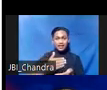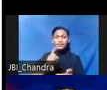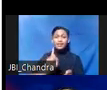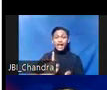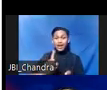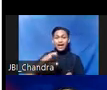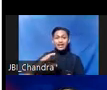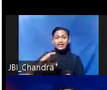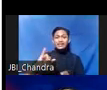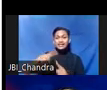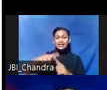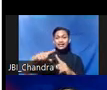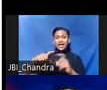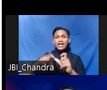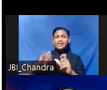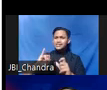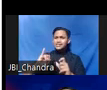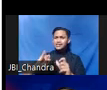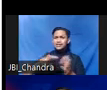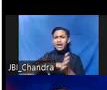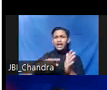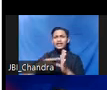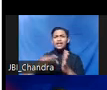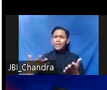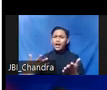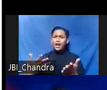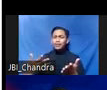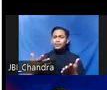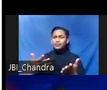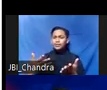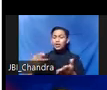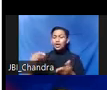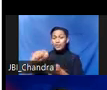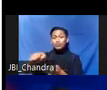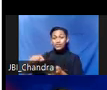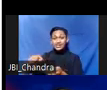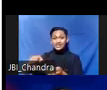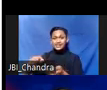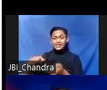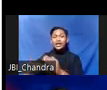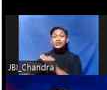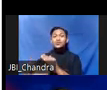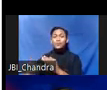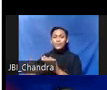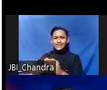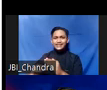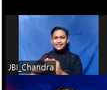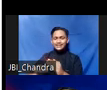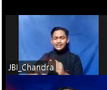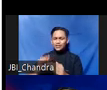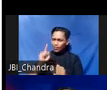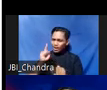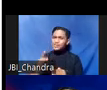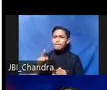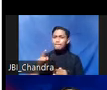kutipan yaitu menyebut sumber asli dalam teks utama dokumen ini itu wajib ya Jadi kalau teman-teman menulis karya ilmiah situ